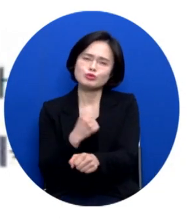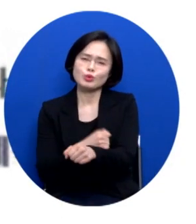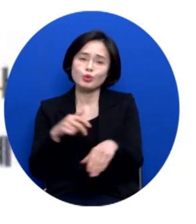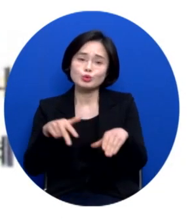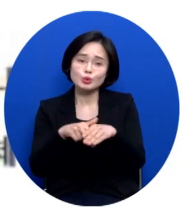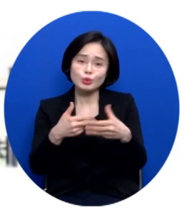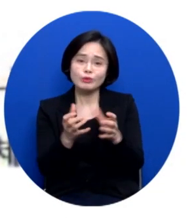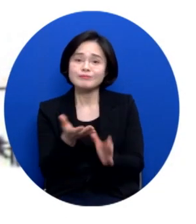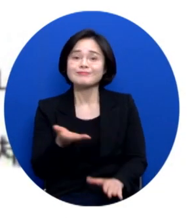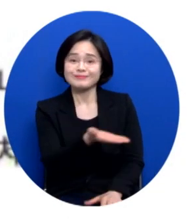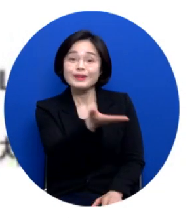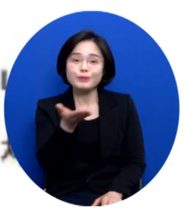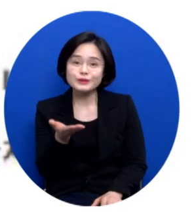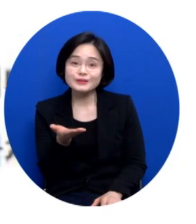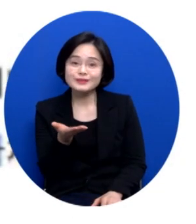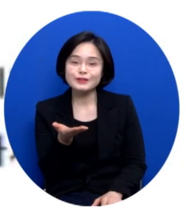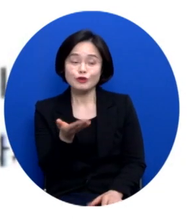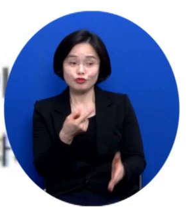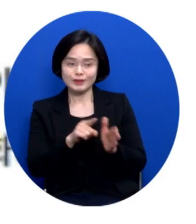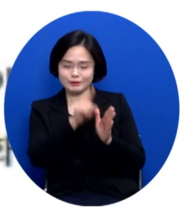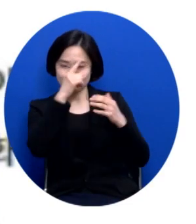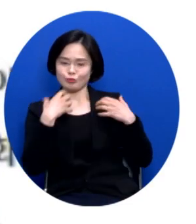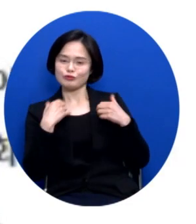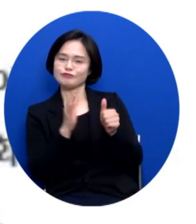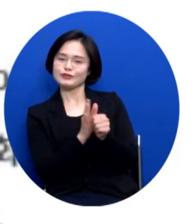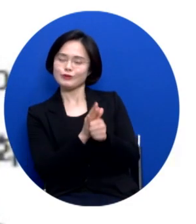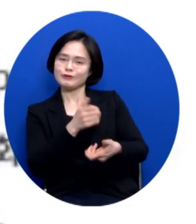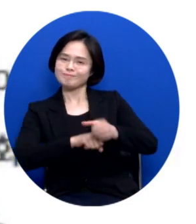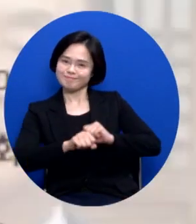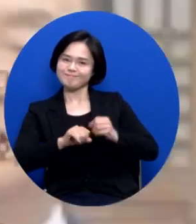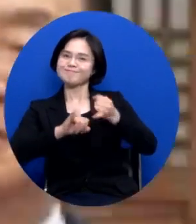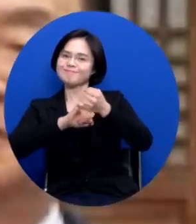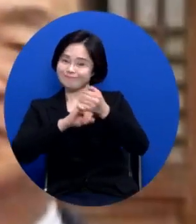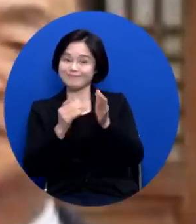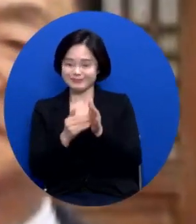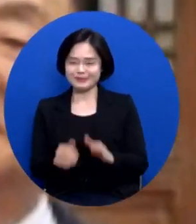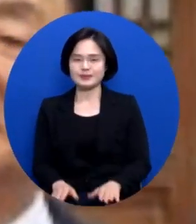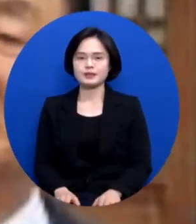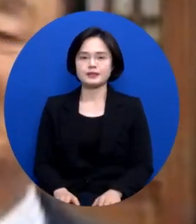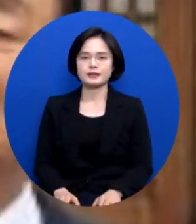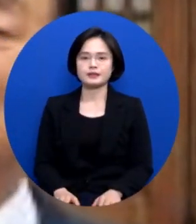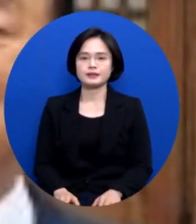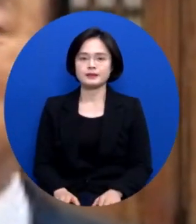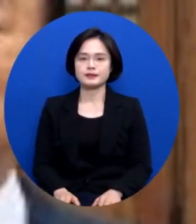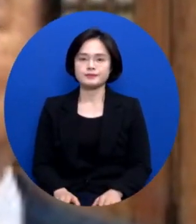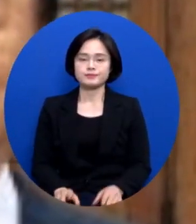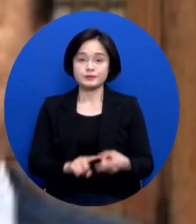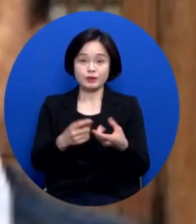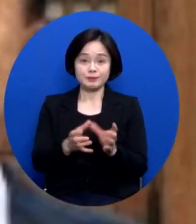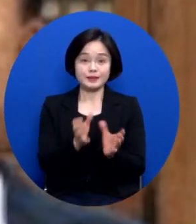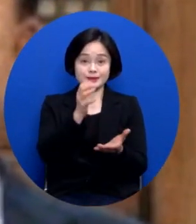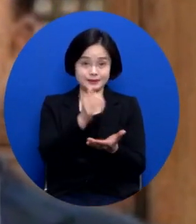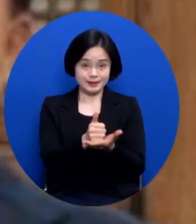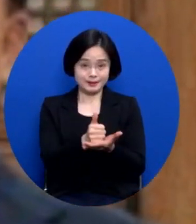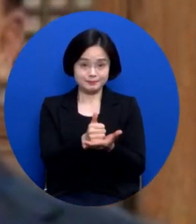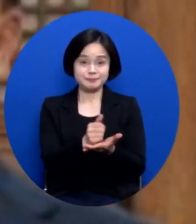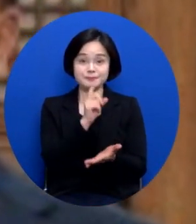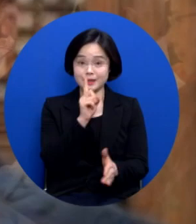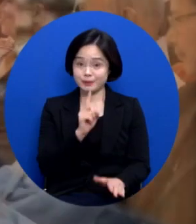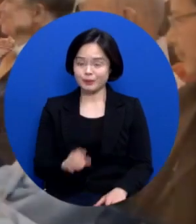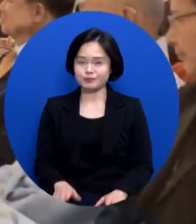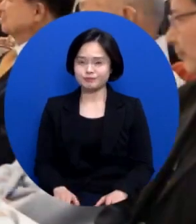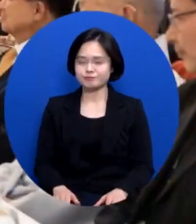위해 정부도 적극 지원하겠다고 덧붙였습니다. 한교총 장종현 대표회장은 우리 같은 종교인들이